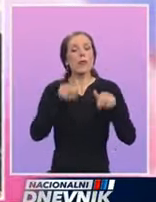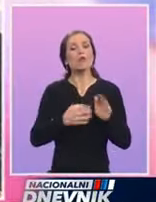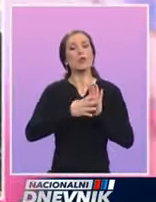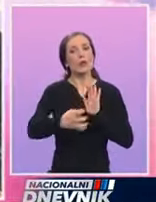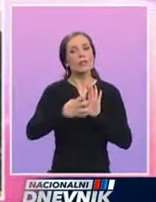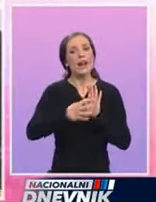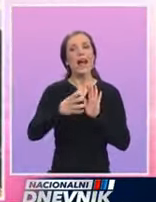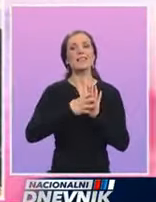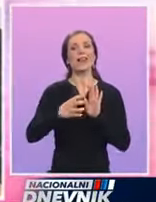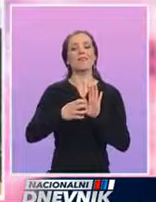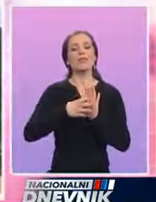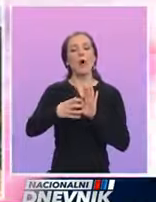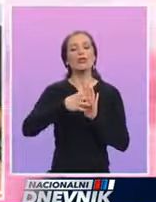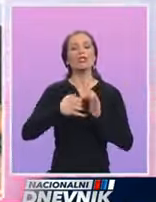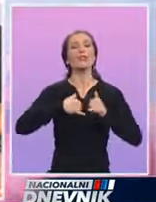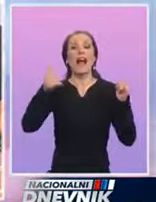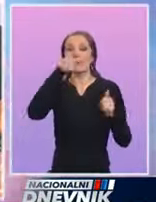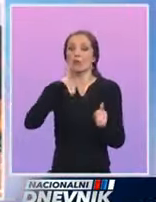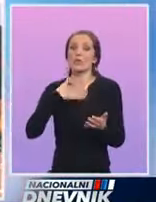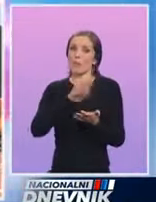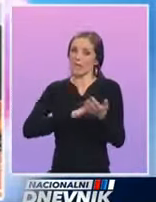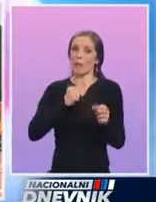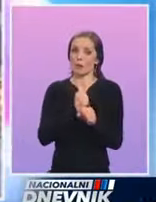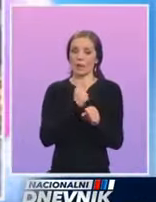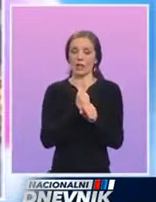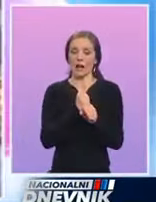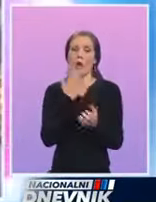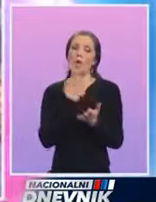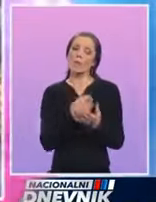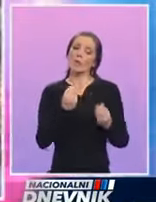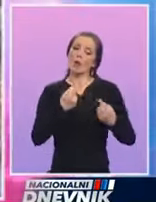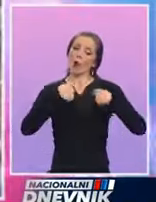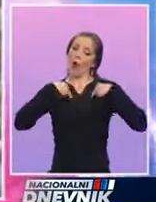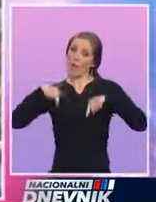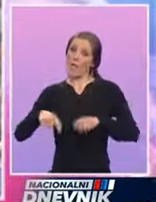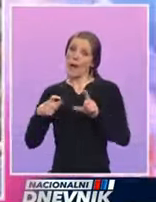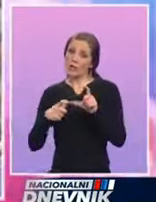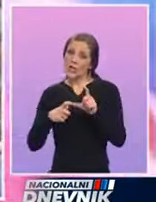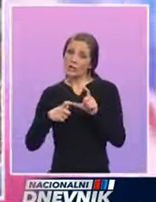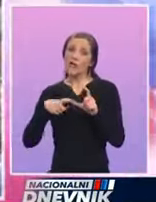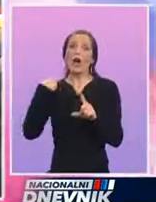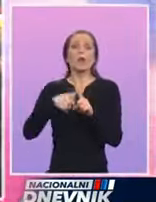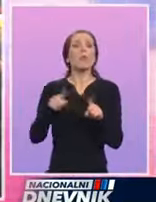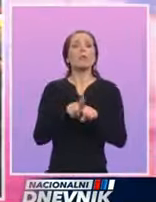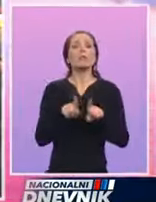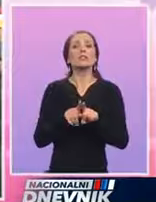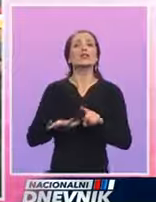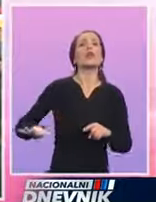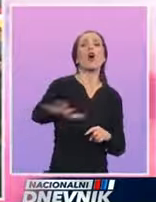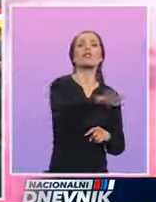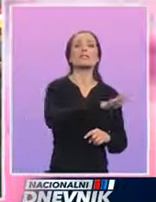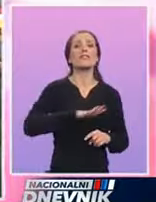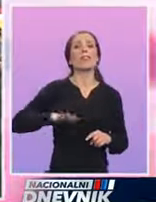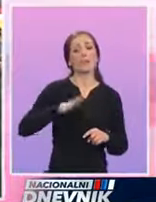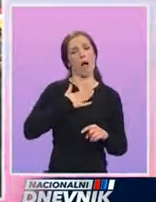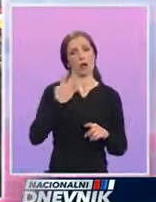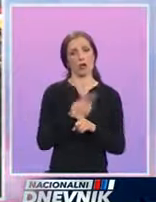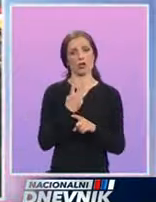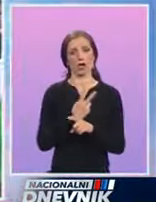nastavimo održivi razvoj koji smo započeli. Biće dobro i nama u Sandžaku i svima u cijeloj našoj